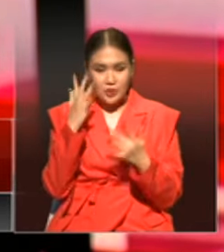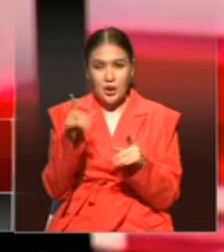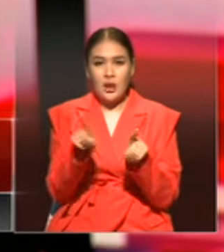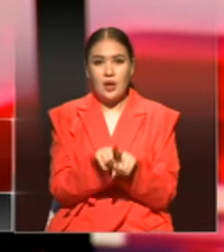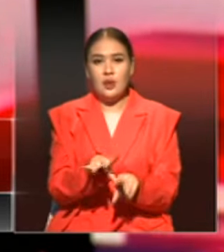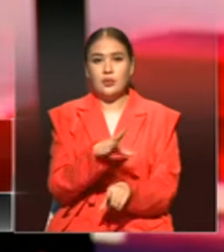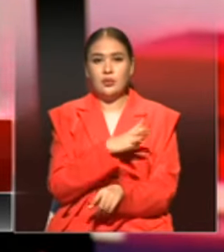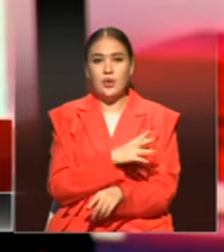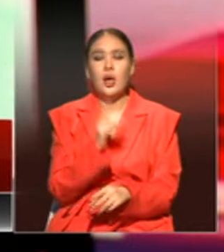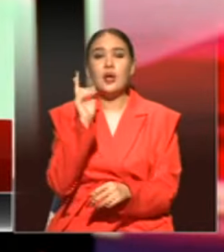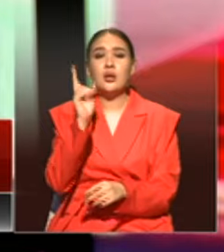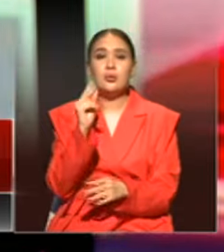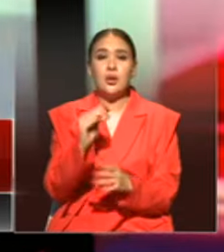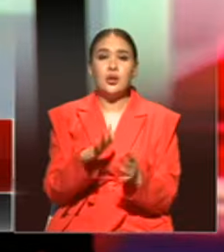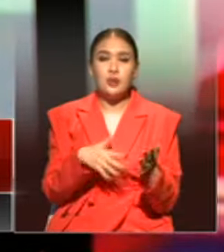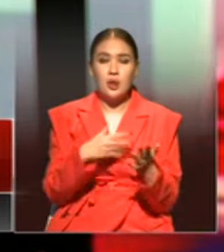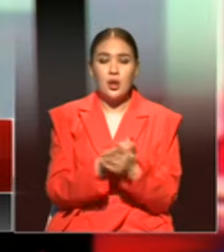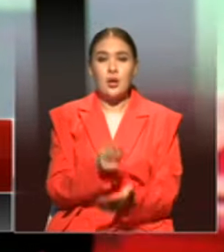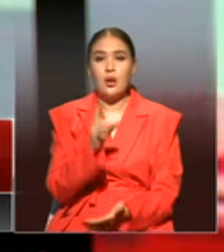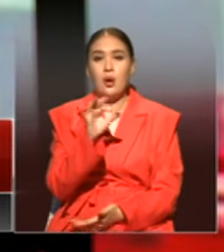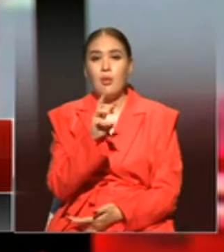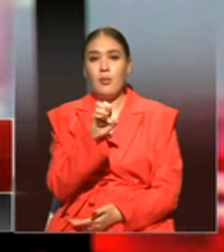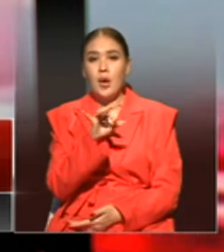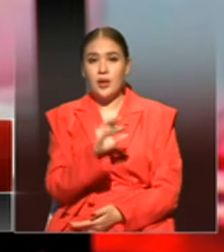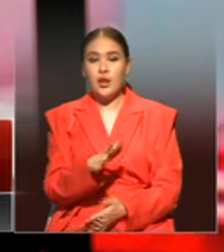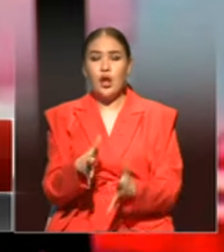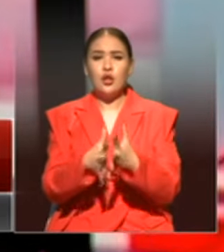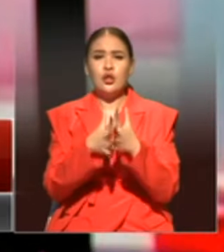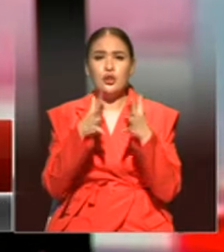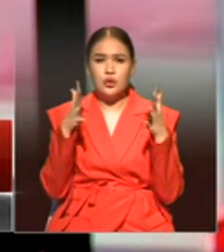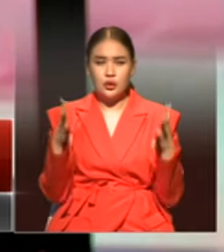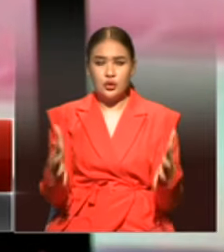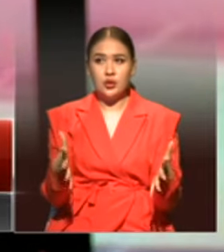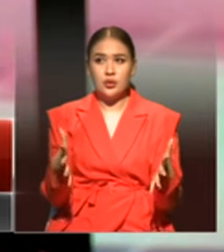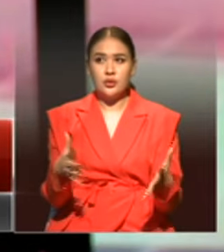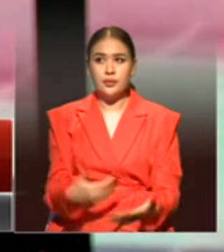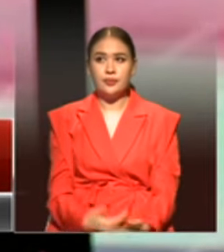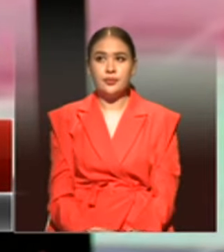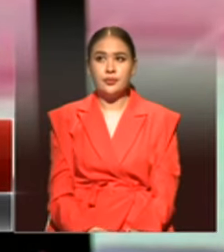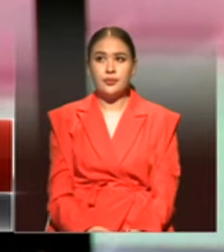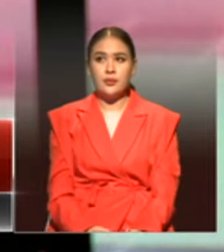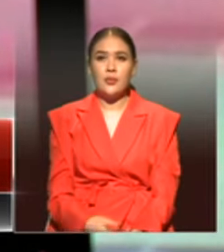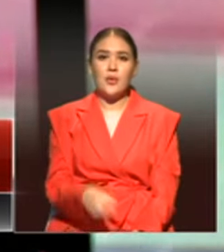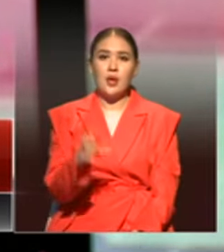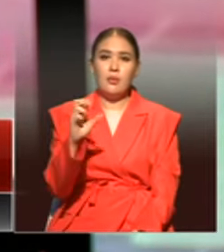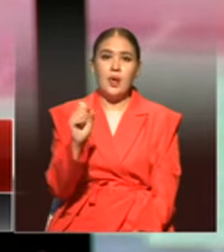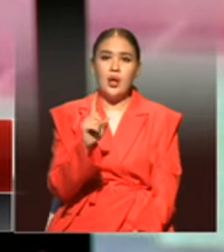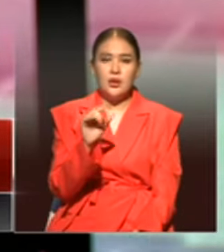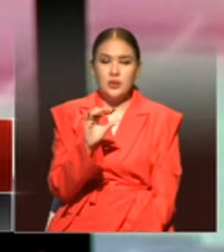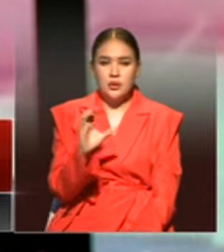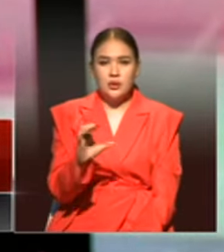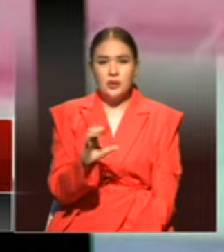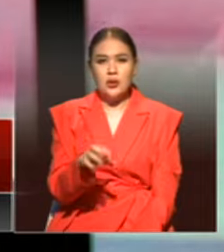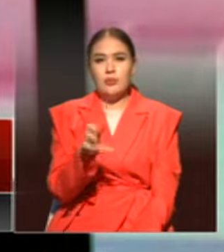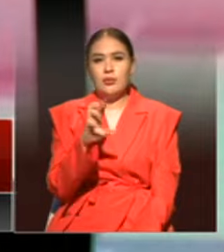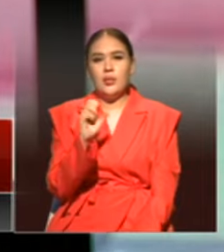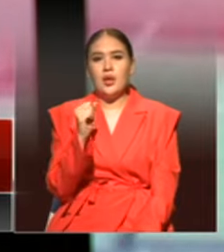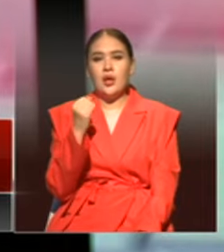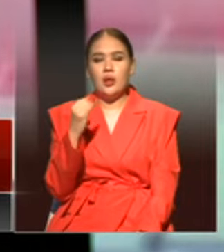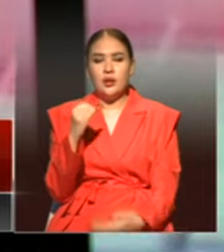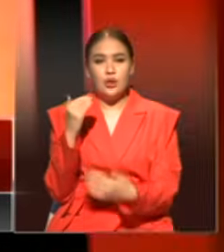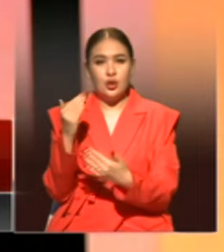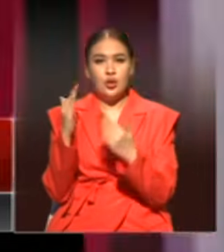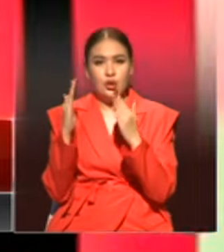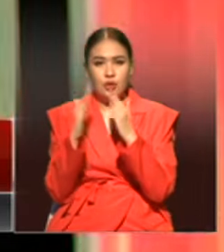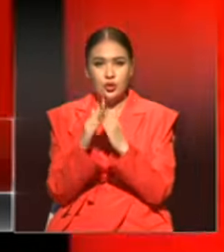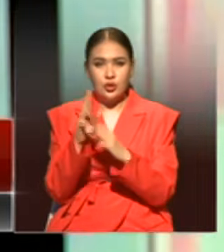салады? Компания подрядчикті салады. Үлкен ана компаниялар, которые Базис BI деген компаниялар, олар үй салады. Олардың